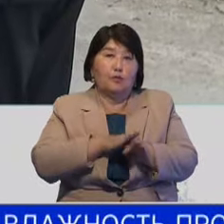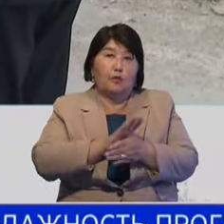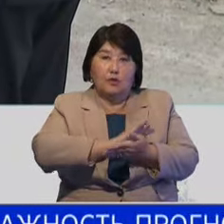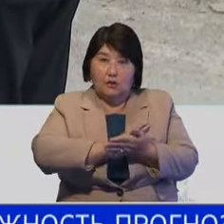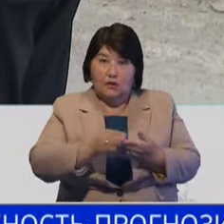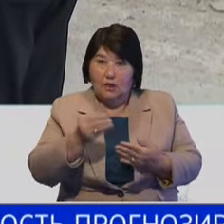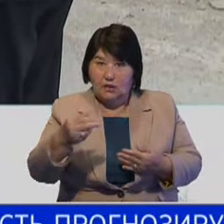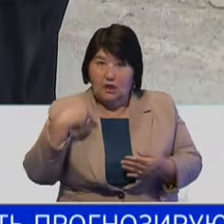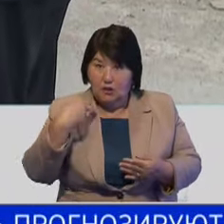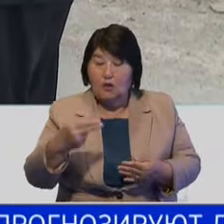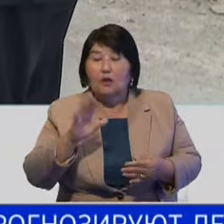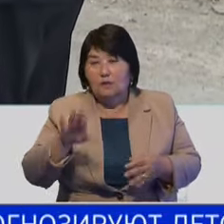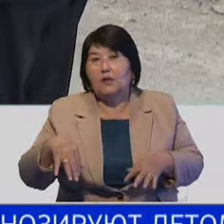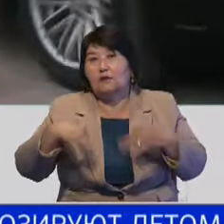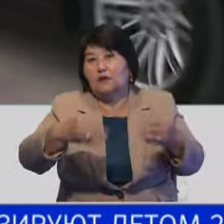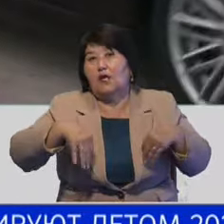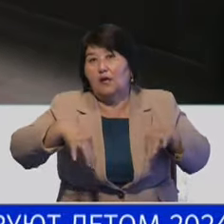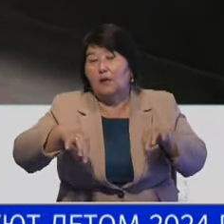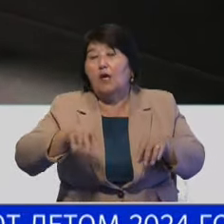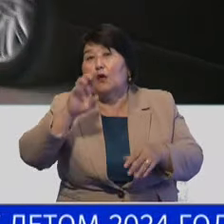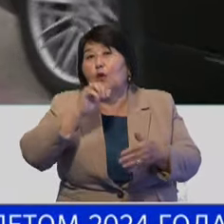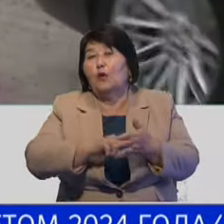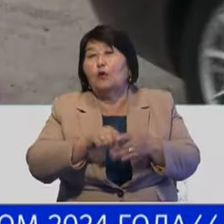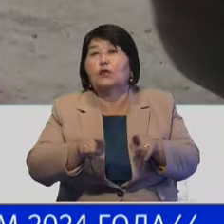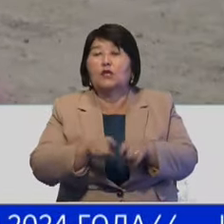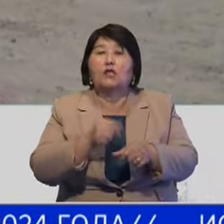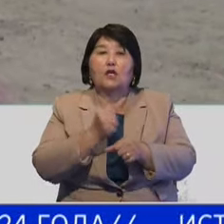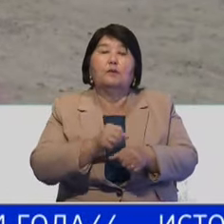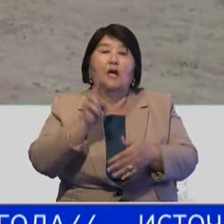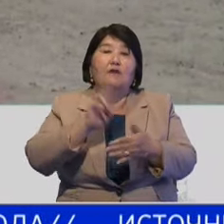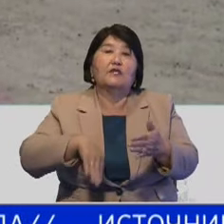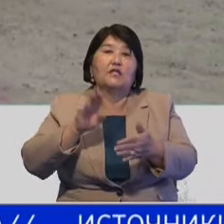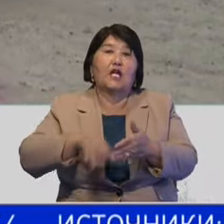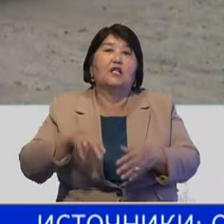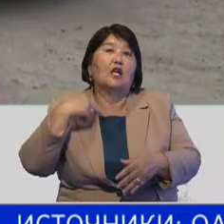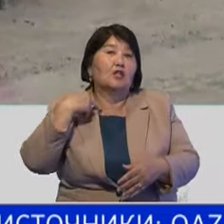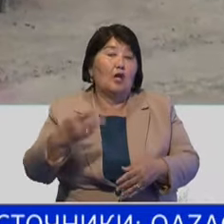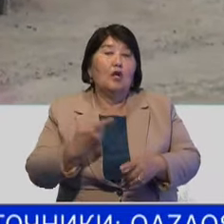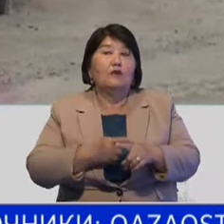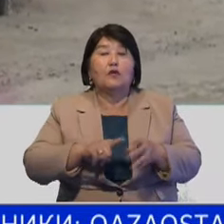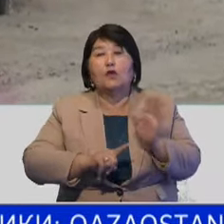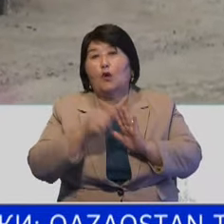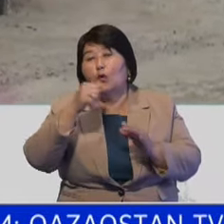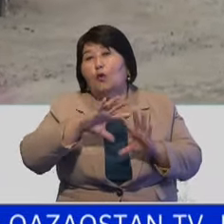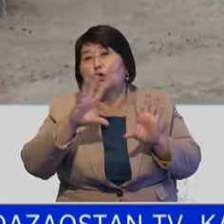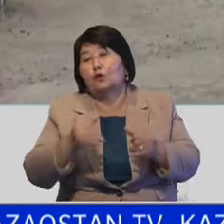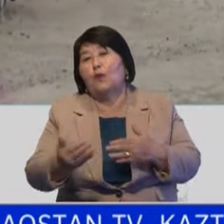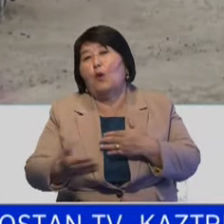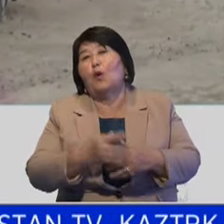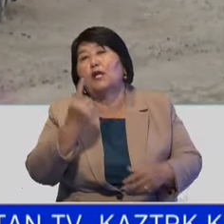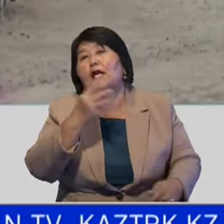погашения задолжности стоит отметить органы госдоходов усилили работу по взысканию Долгов в результате с начала года